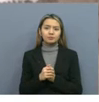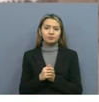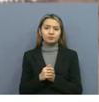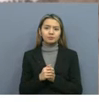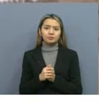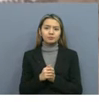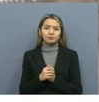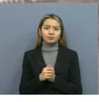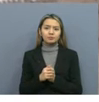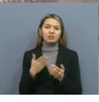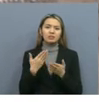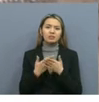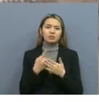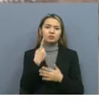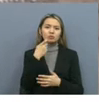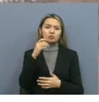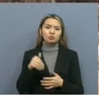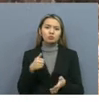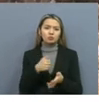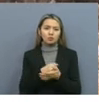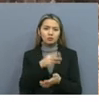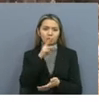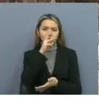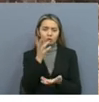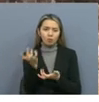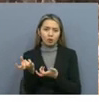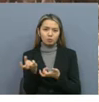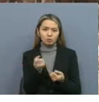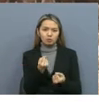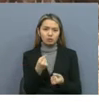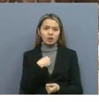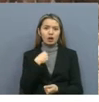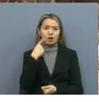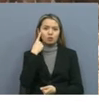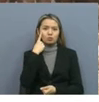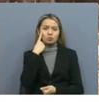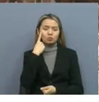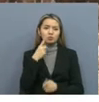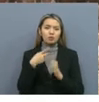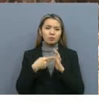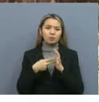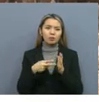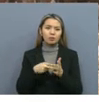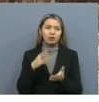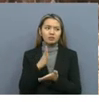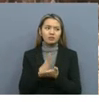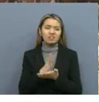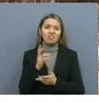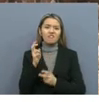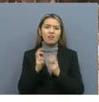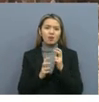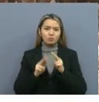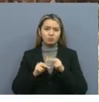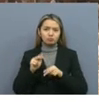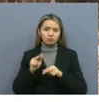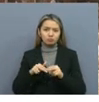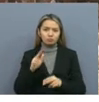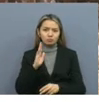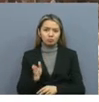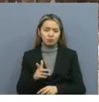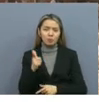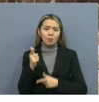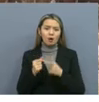орданшы деп бір жүз мындай жала қалады. Ойымызда бар, жоспарлап отырмыз, осы жерге бір ферма саламыз деп, молочный